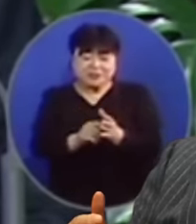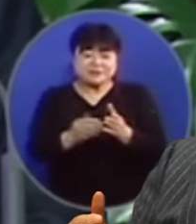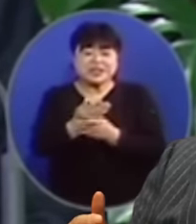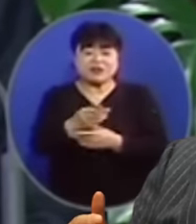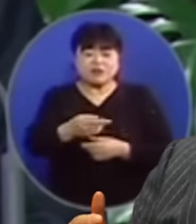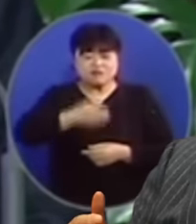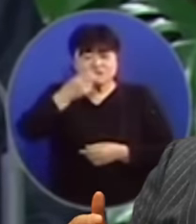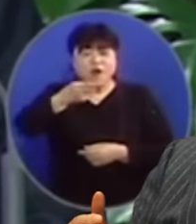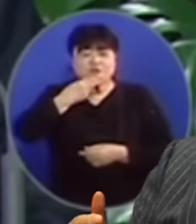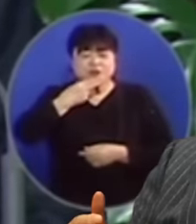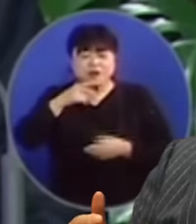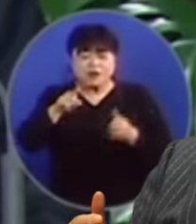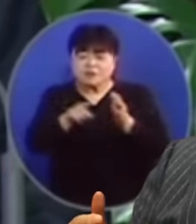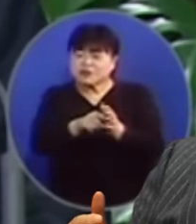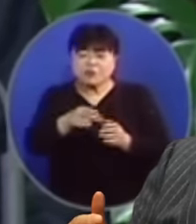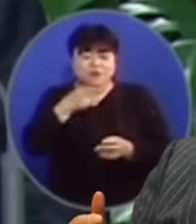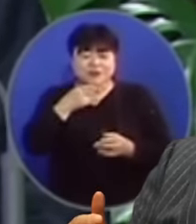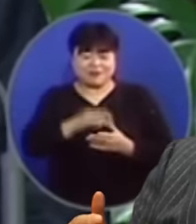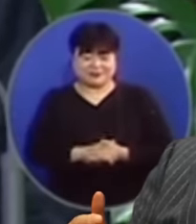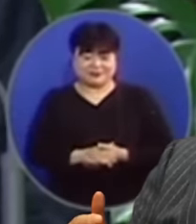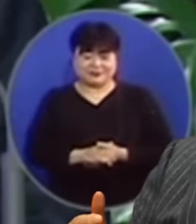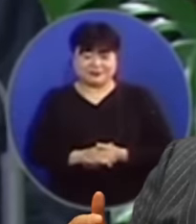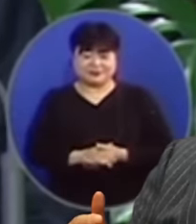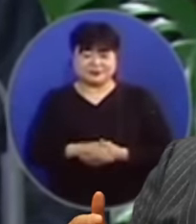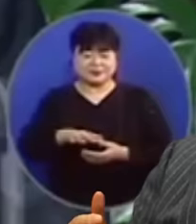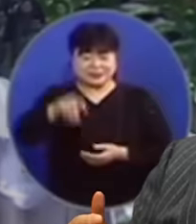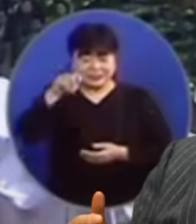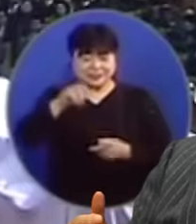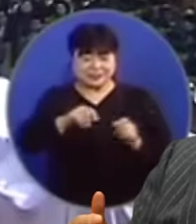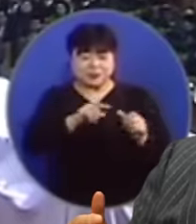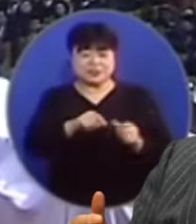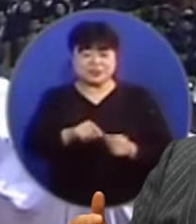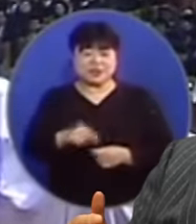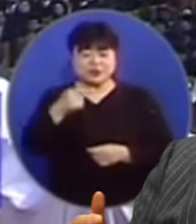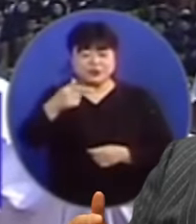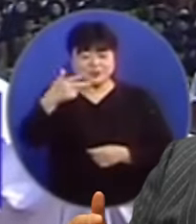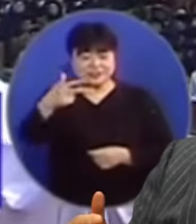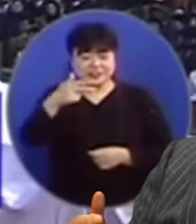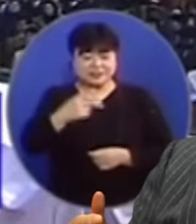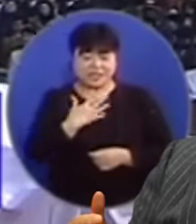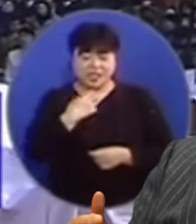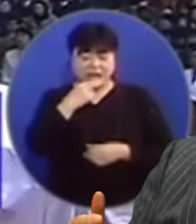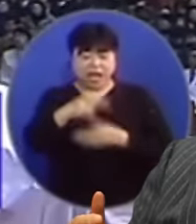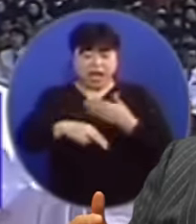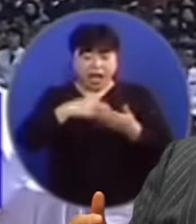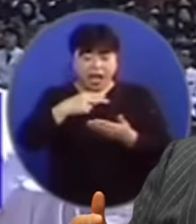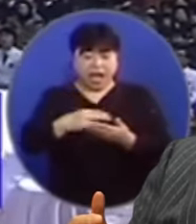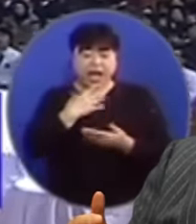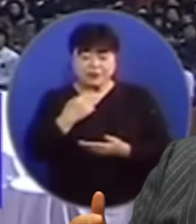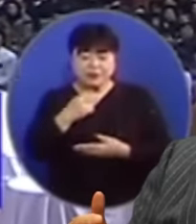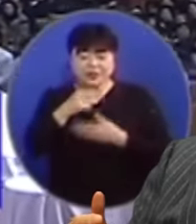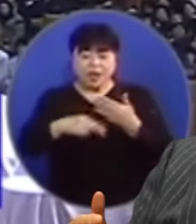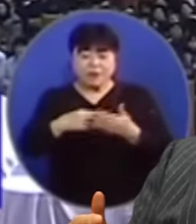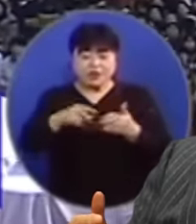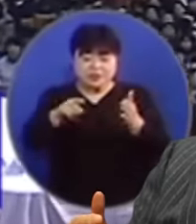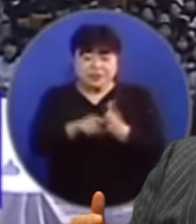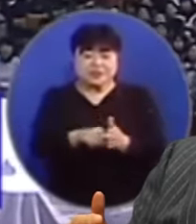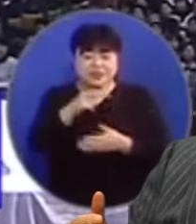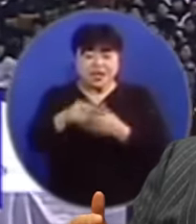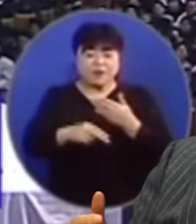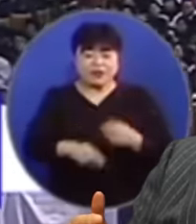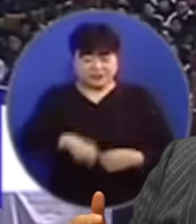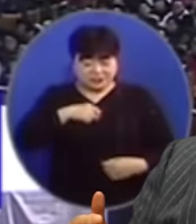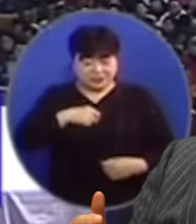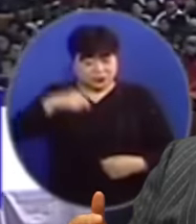꿈이 없으면 믿음이 생기지 않습니다. 창세기 15장 6절로 7절에 아브라함이 야훼를 믿으니 야훼께서 이를 그 의로 여기시고 또